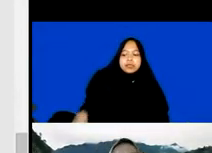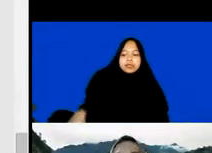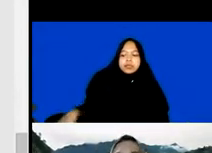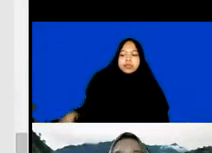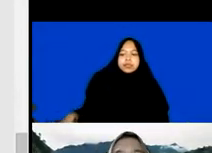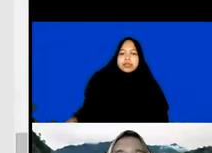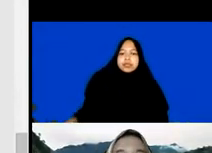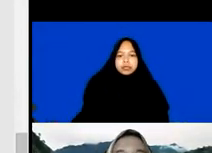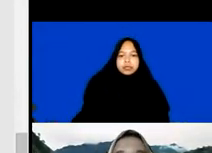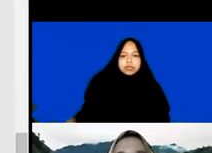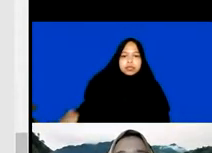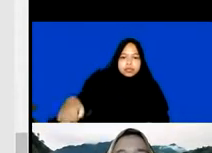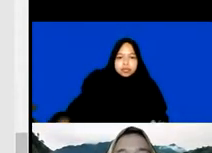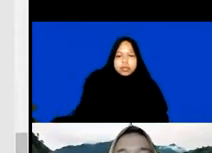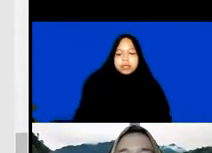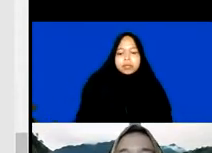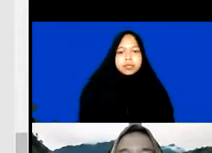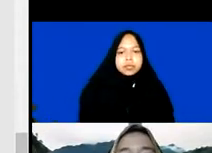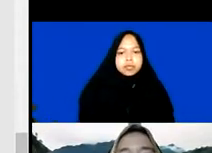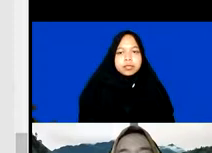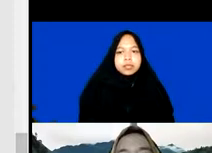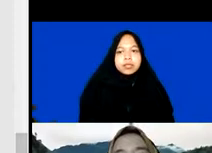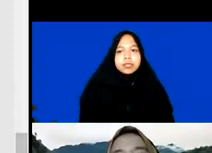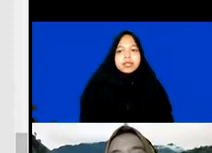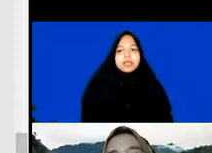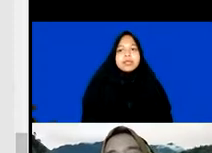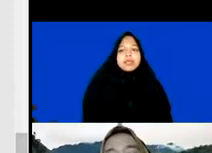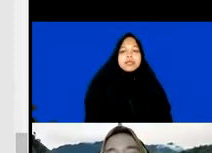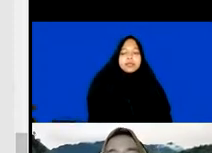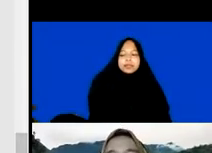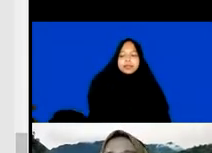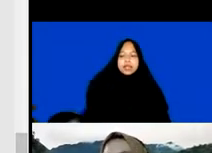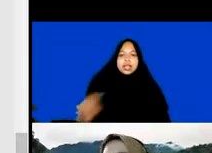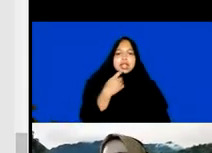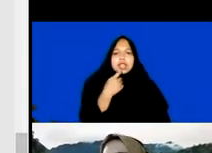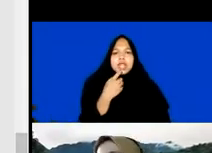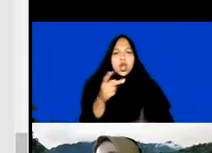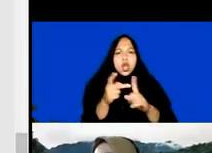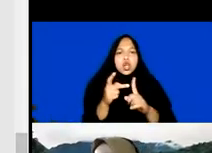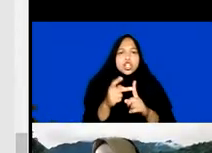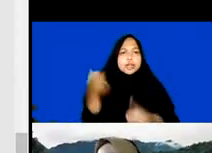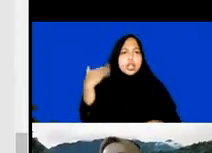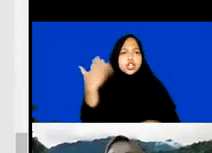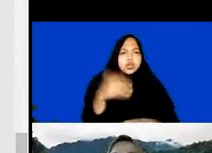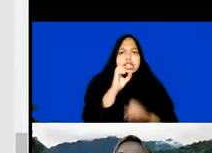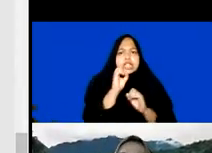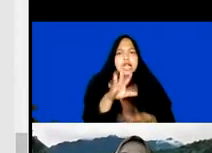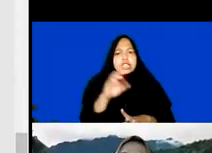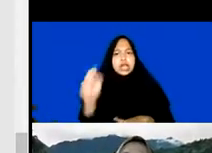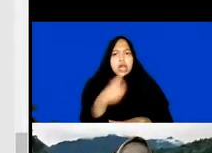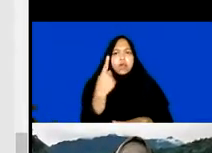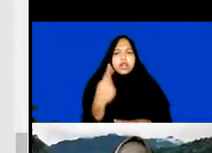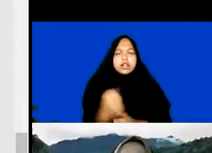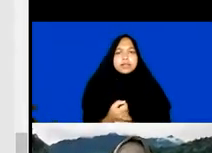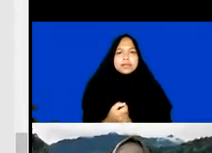membuat kita menjadi sepertinya penasaran sekali nih terkait hospit. Tadi kan sudah dijelaskan juga di awal ya bahwasanya